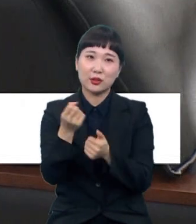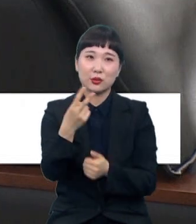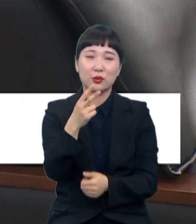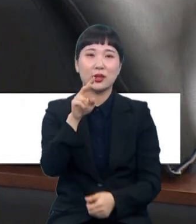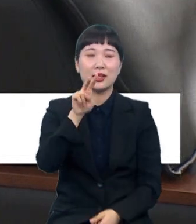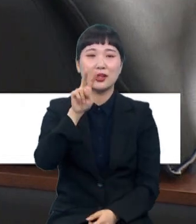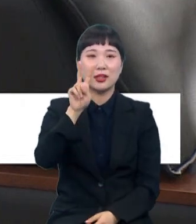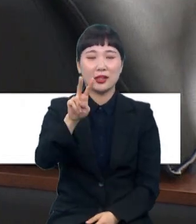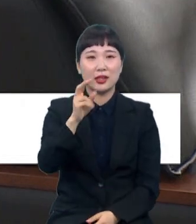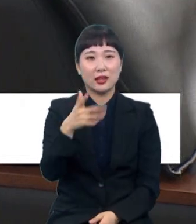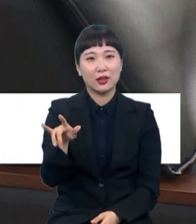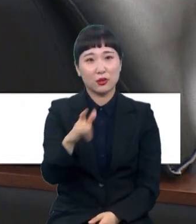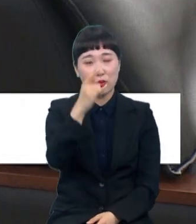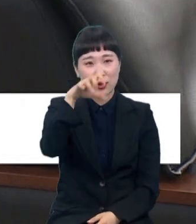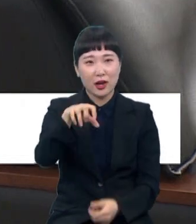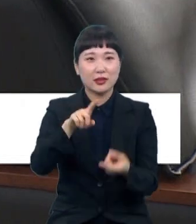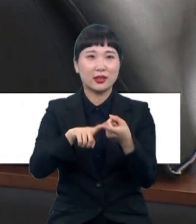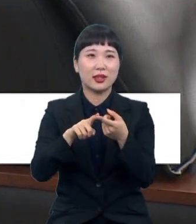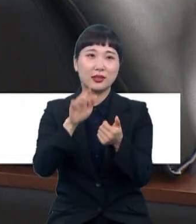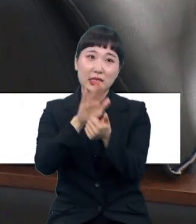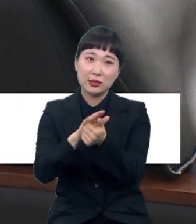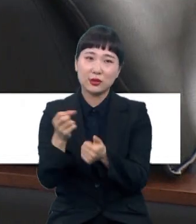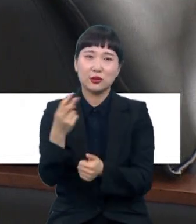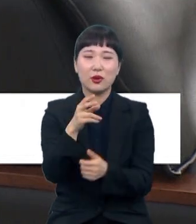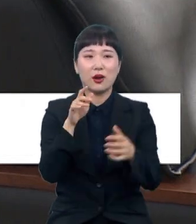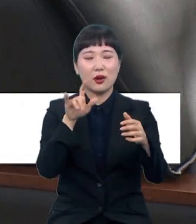등 공항 접근성 향상을 위한